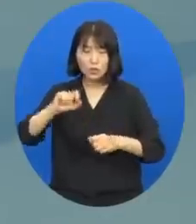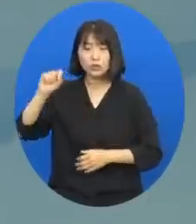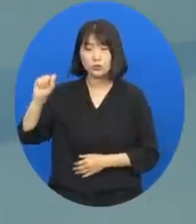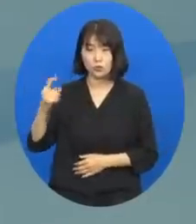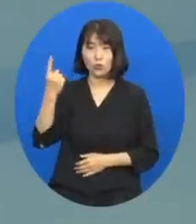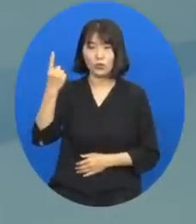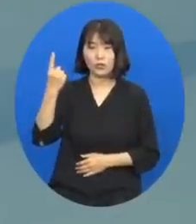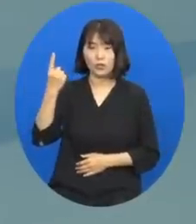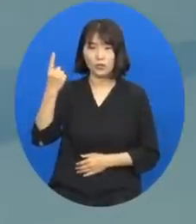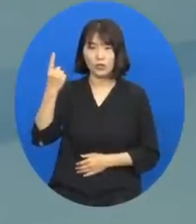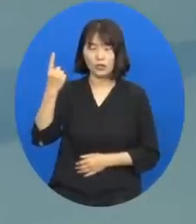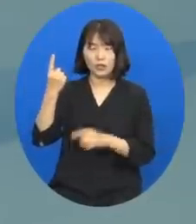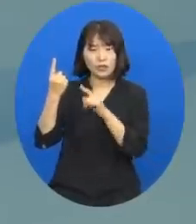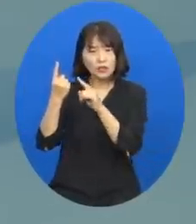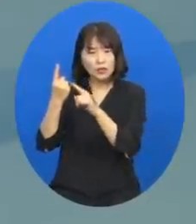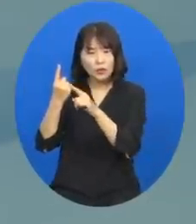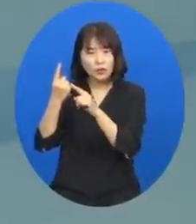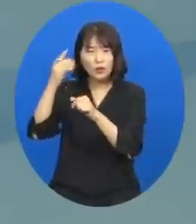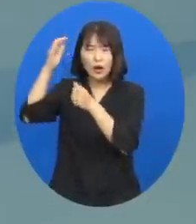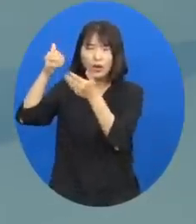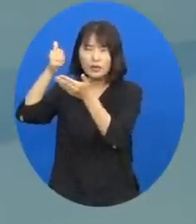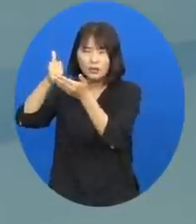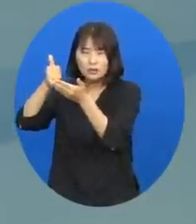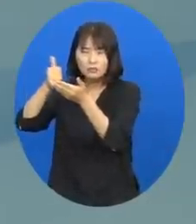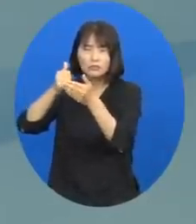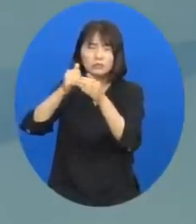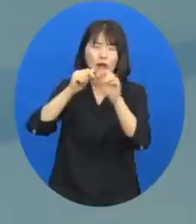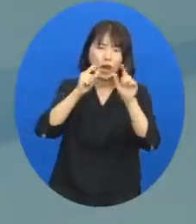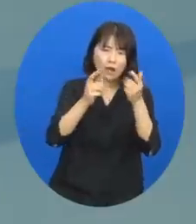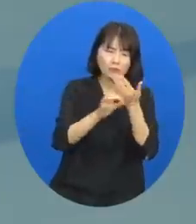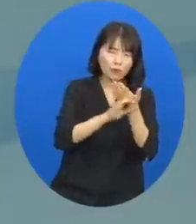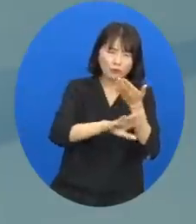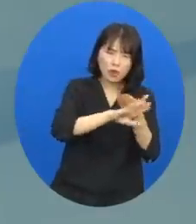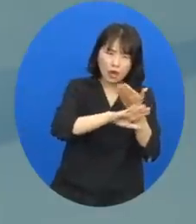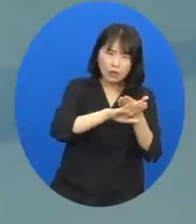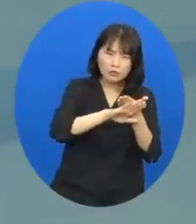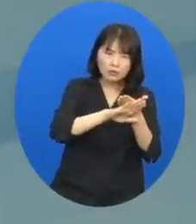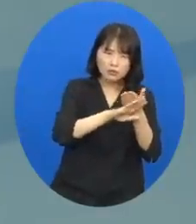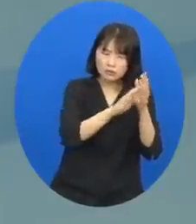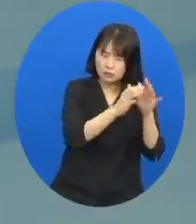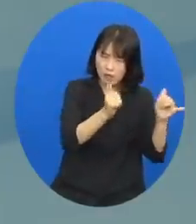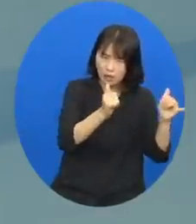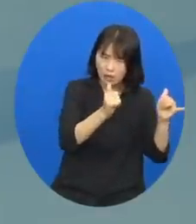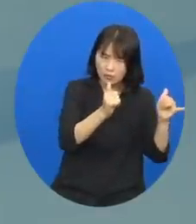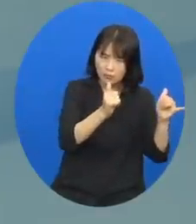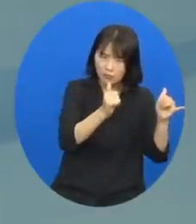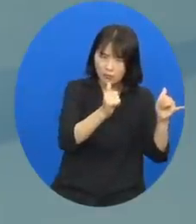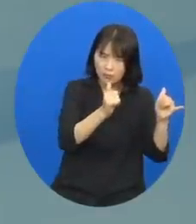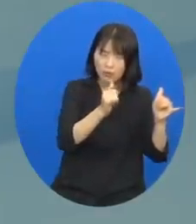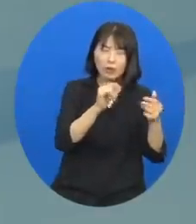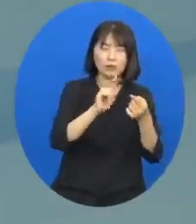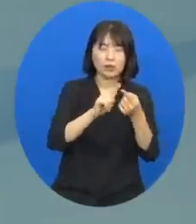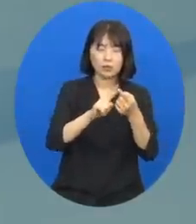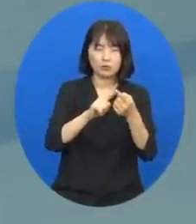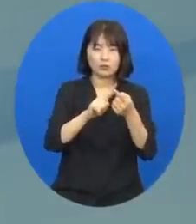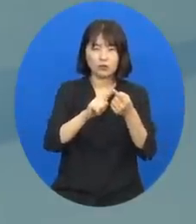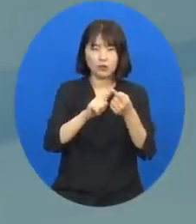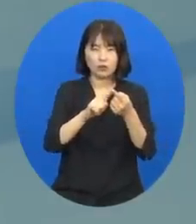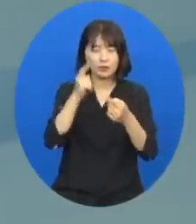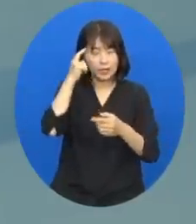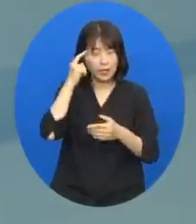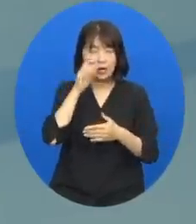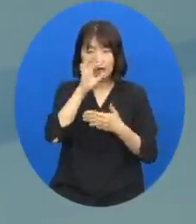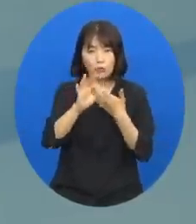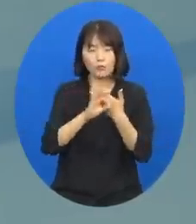하나님 인지 아니면 그 다른 무엇인지는 식인을 하는 그 대상을 보면 알 수 있다는 거예요 그것이